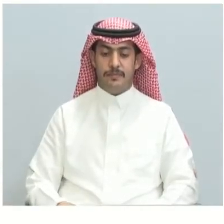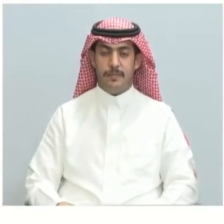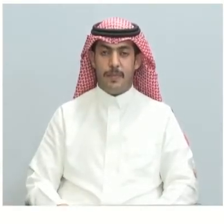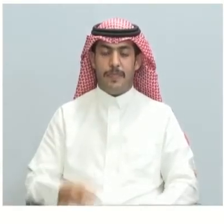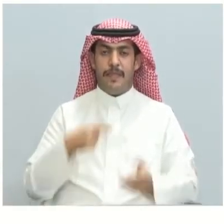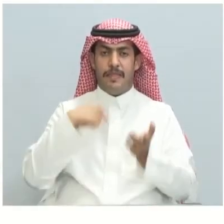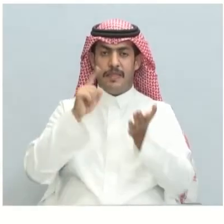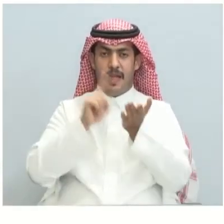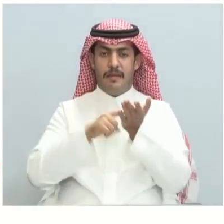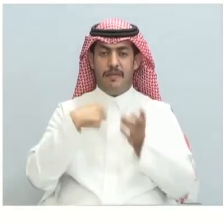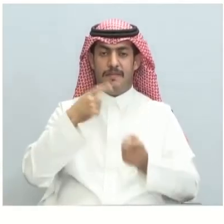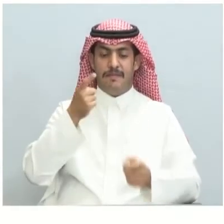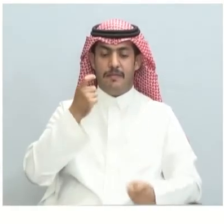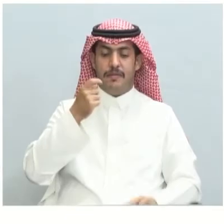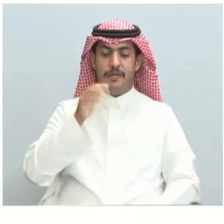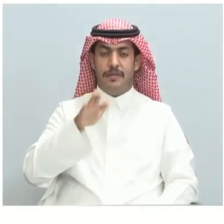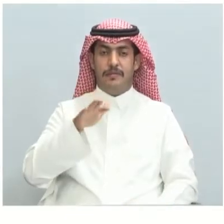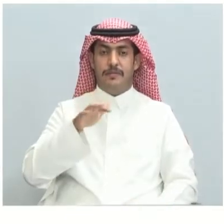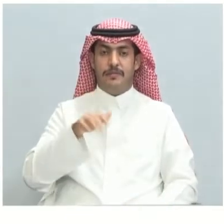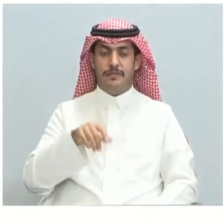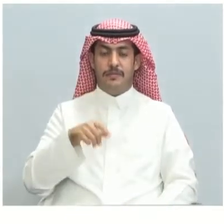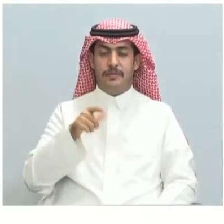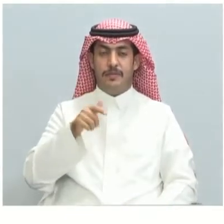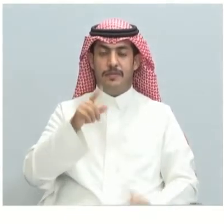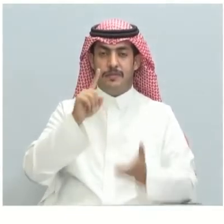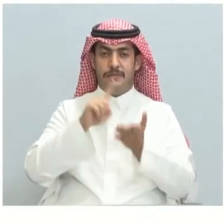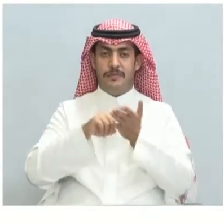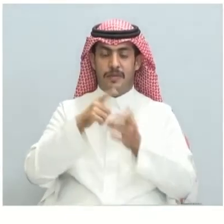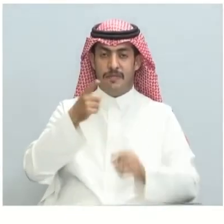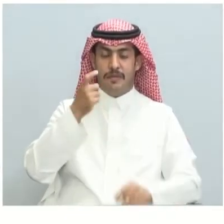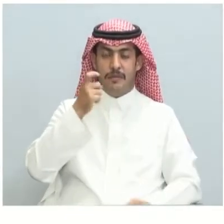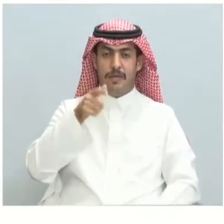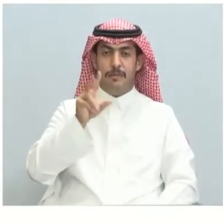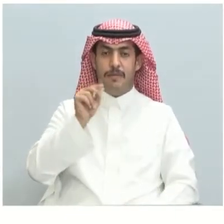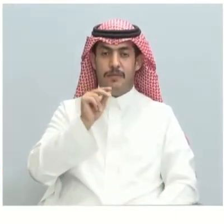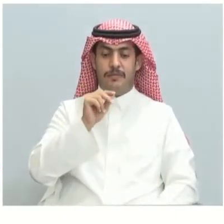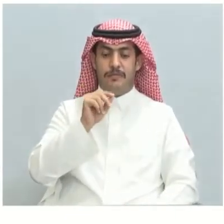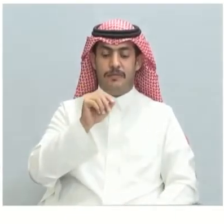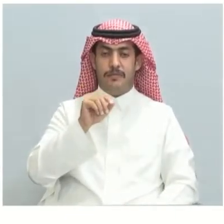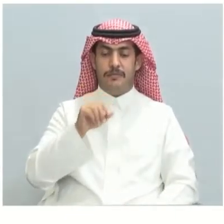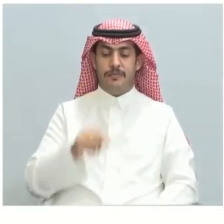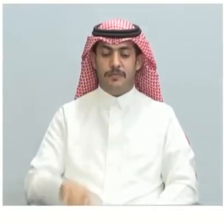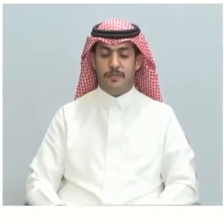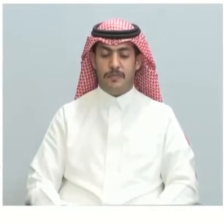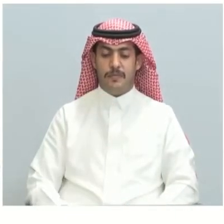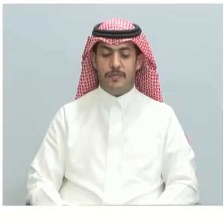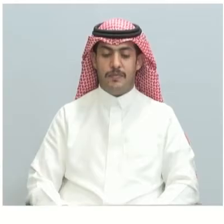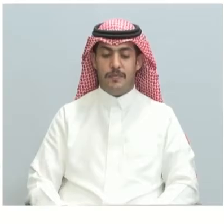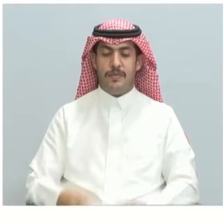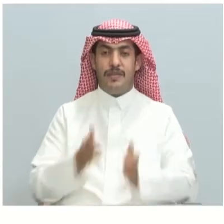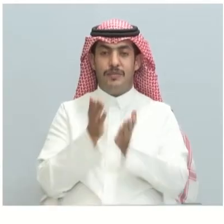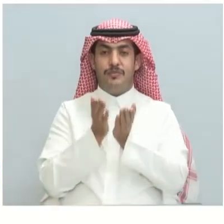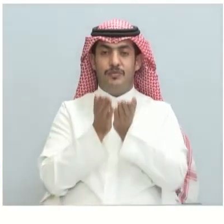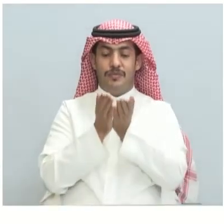تحقق من فهمك لدينا هذا السؤال نريد ان نتحققها هل فهمنا هذا المثال استوعبنا فكره سفن